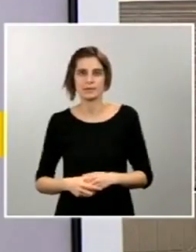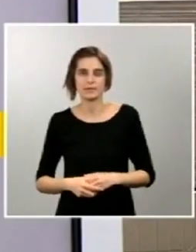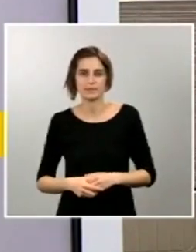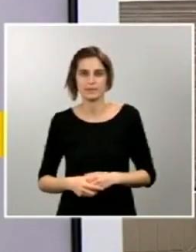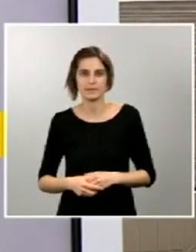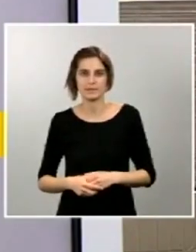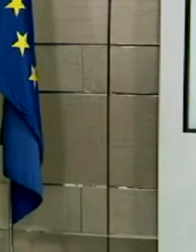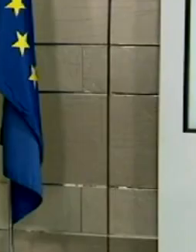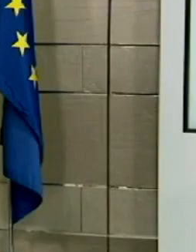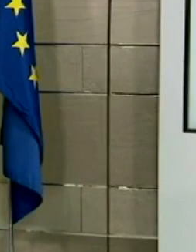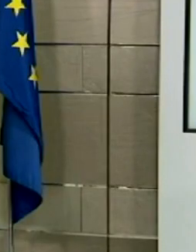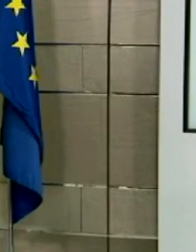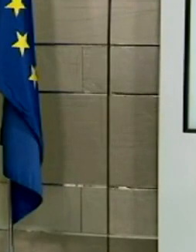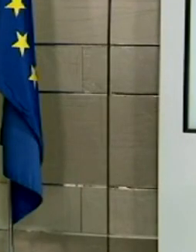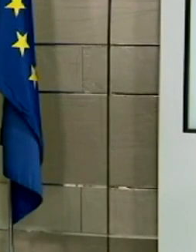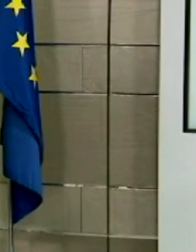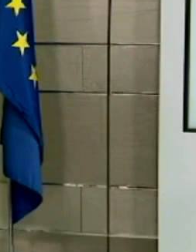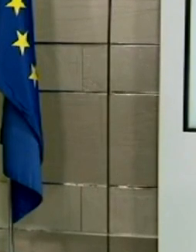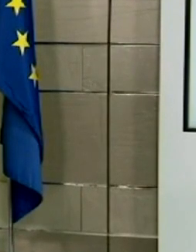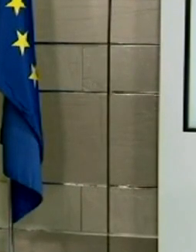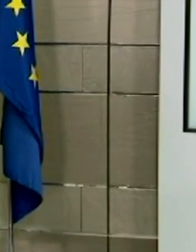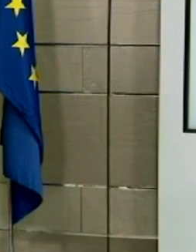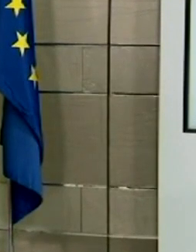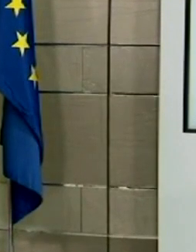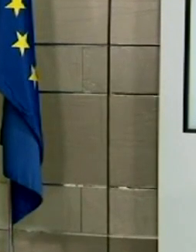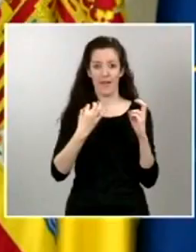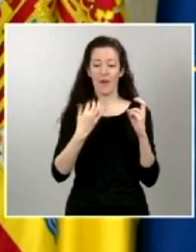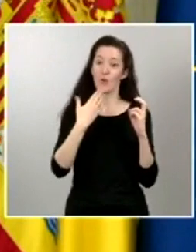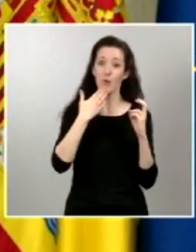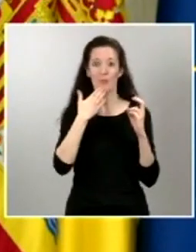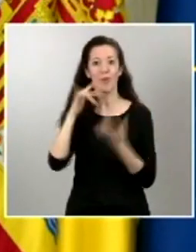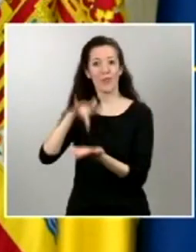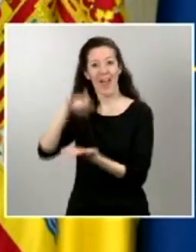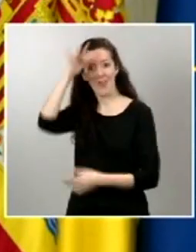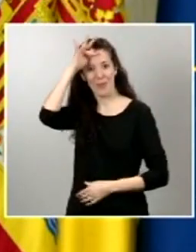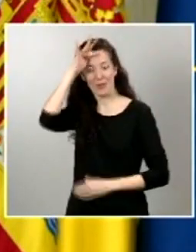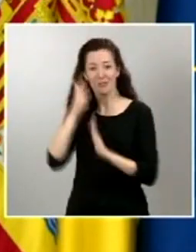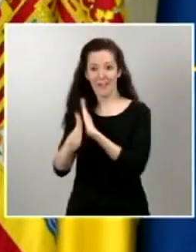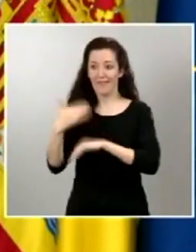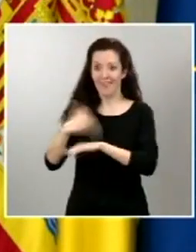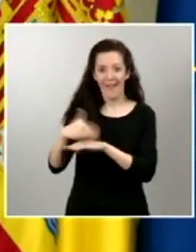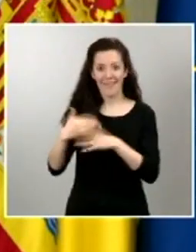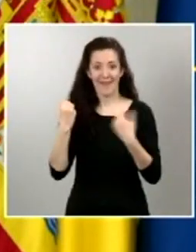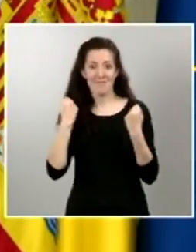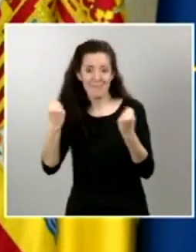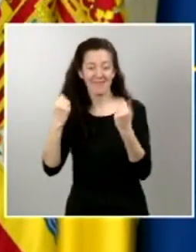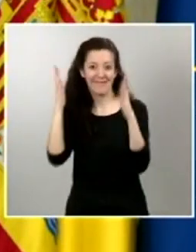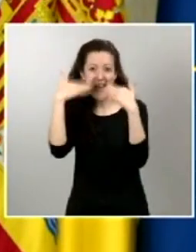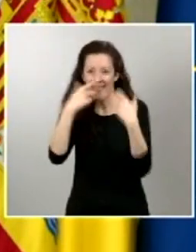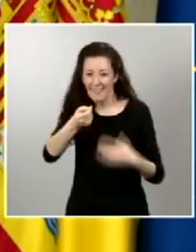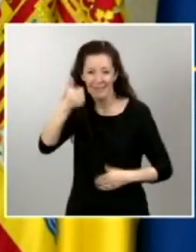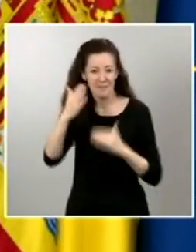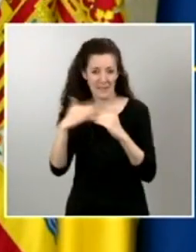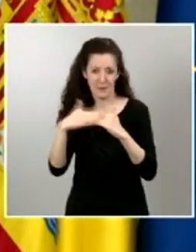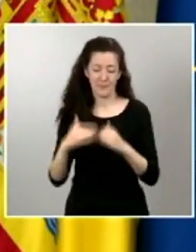wesentlichen Sektoren tätig sind, zu Hause bleiben. Das Gehalt soll den Betroffenen weitergezahlt werden. Dieser bezahlte Urlaub hat natürlich